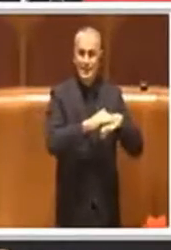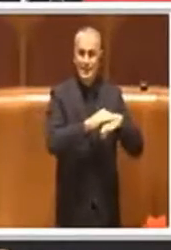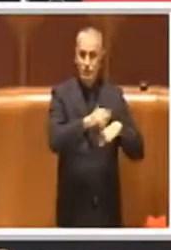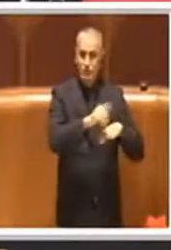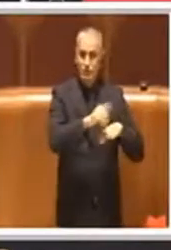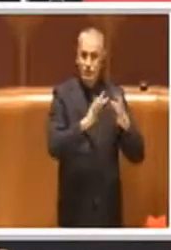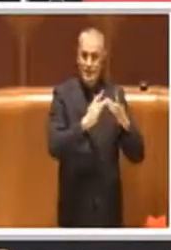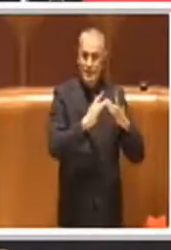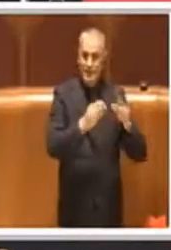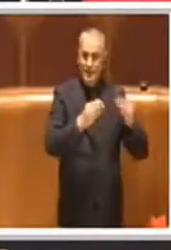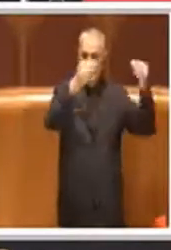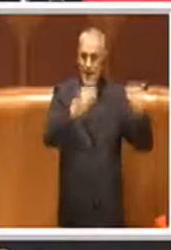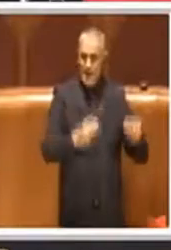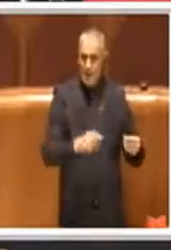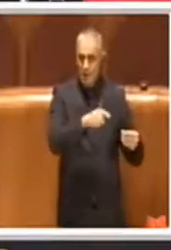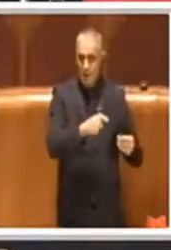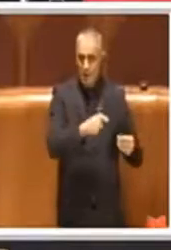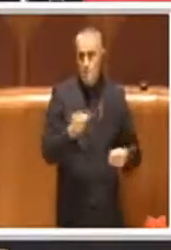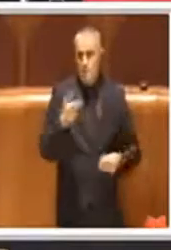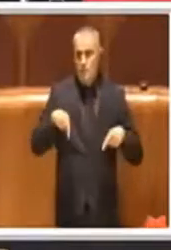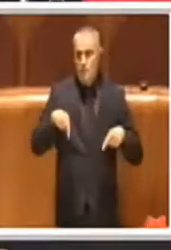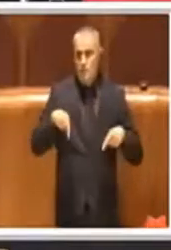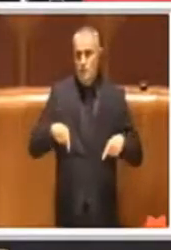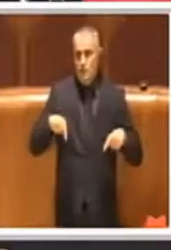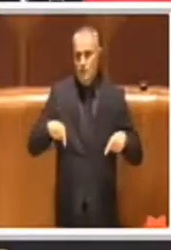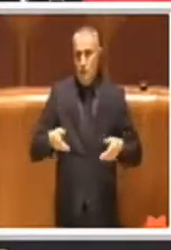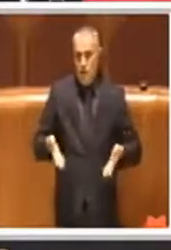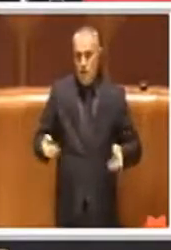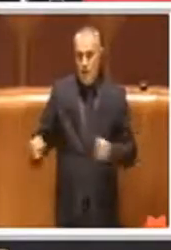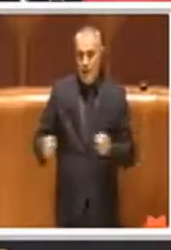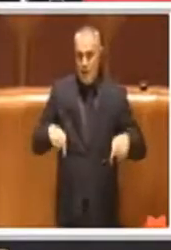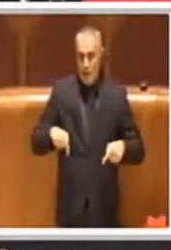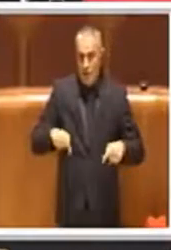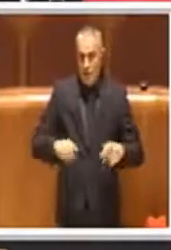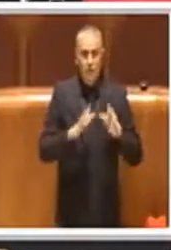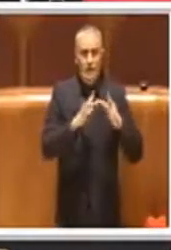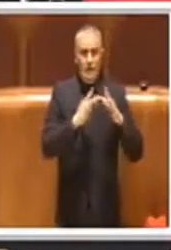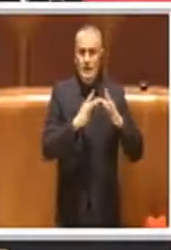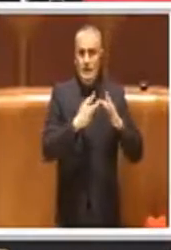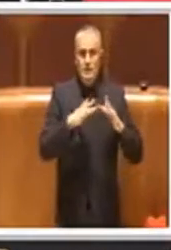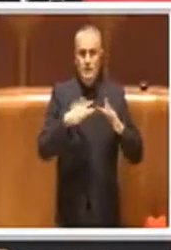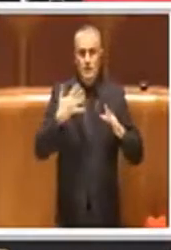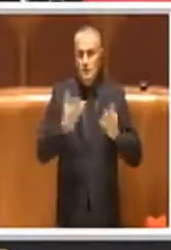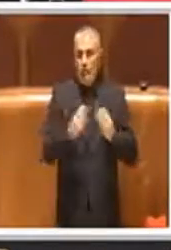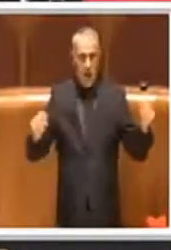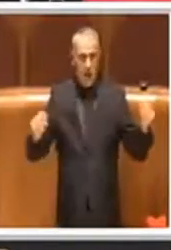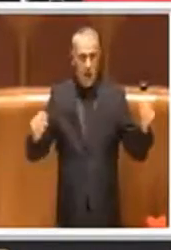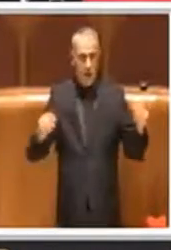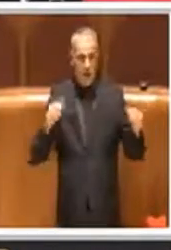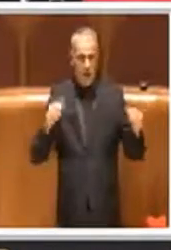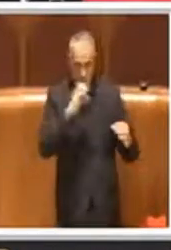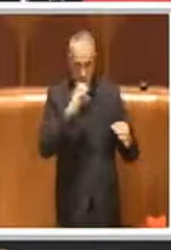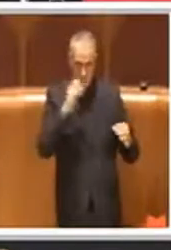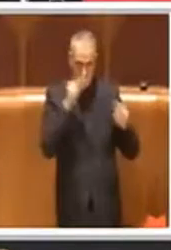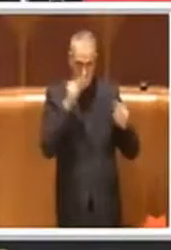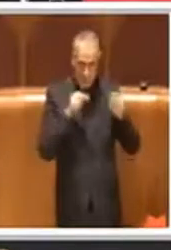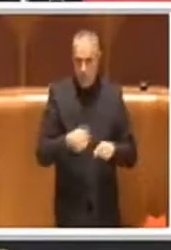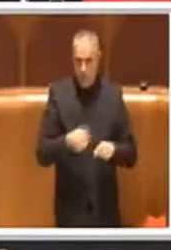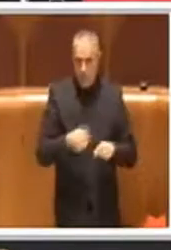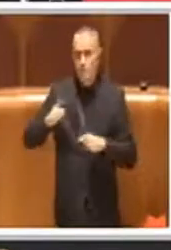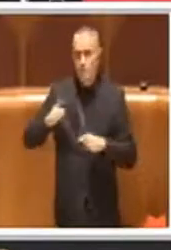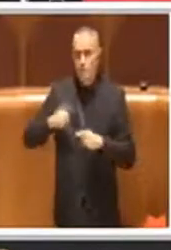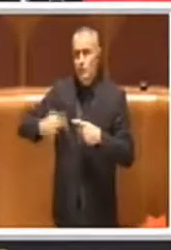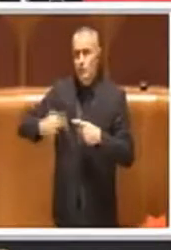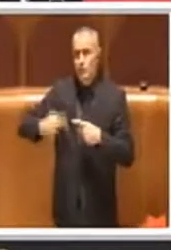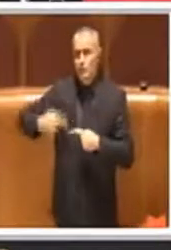visto che oggi internet rappresenta un punto importante di approvvigionamento per la clientela. Ci sono poi giornate e eventi dello